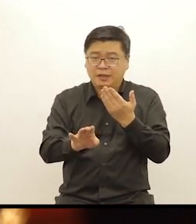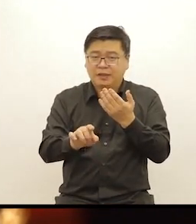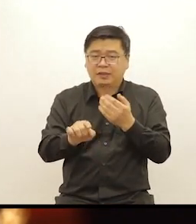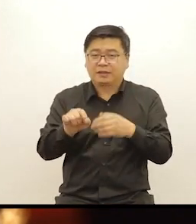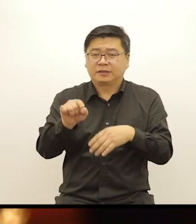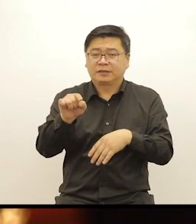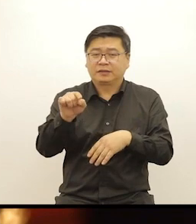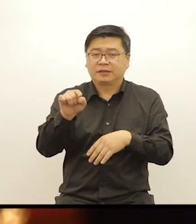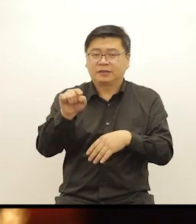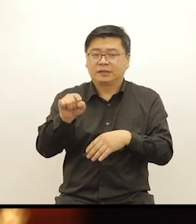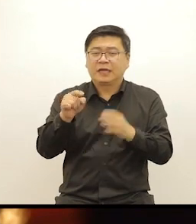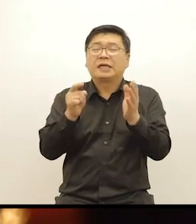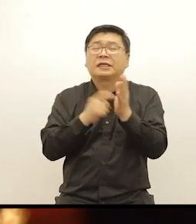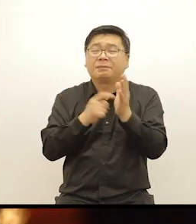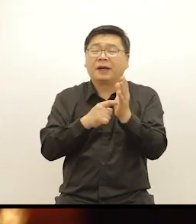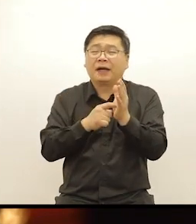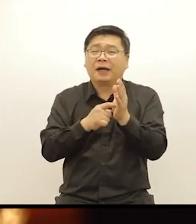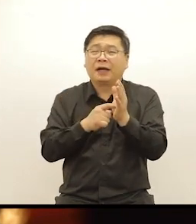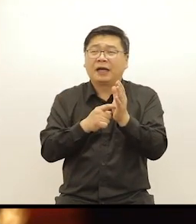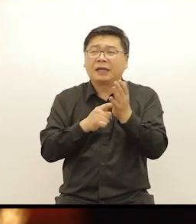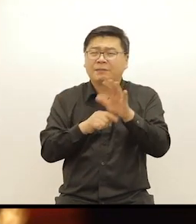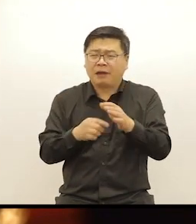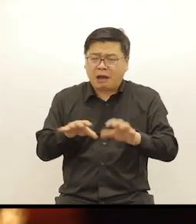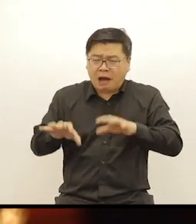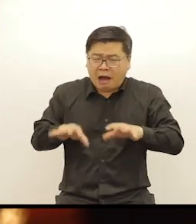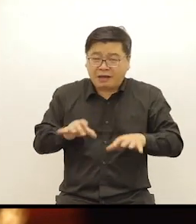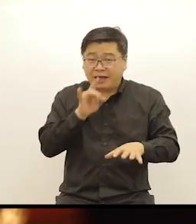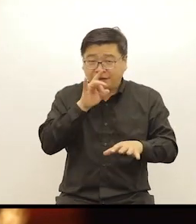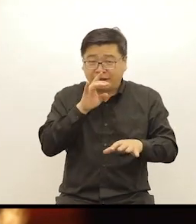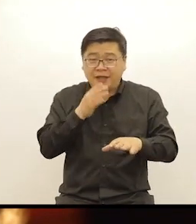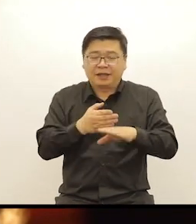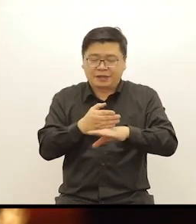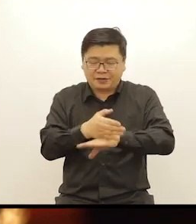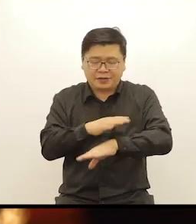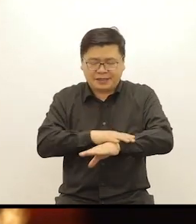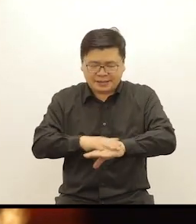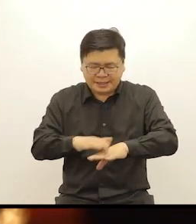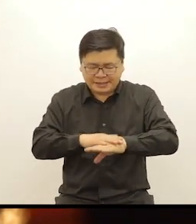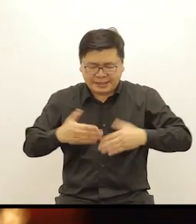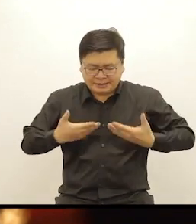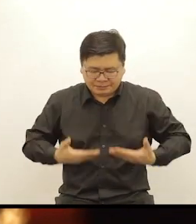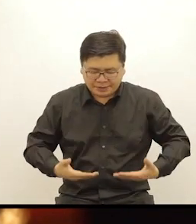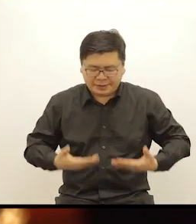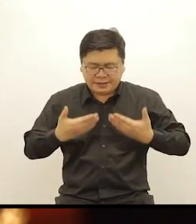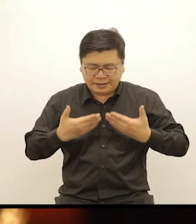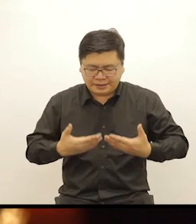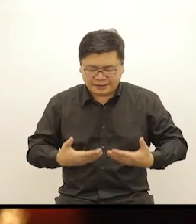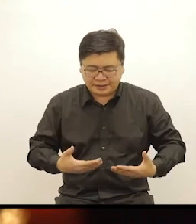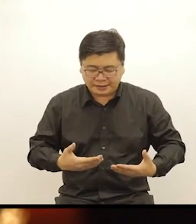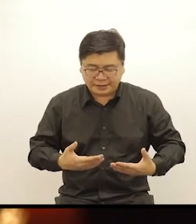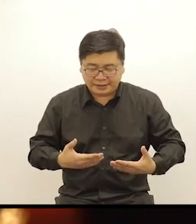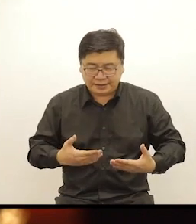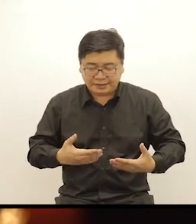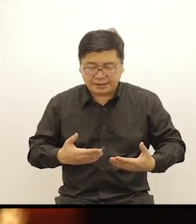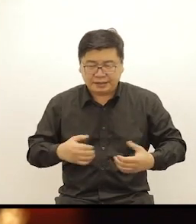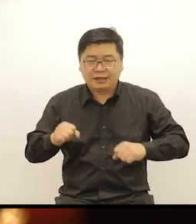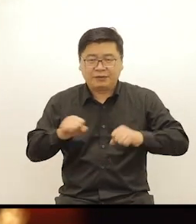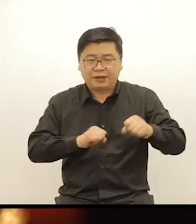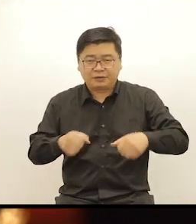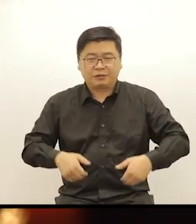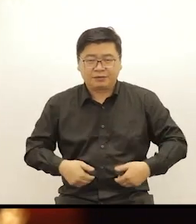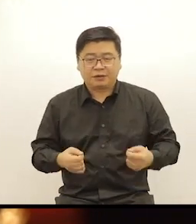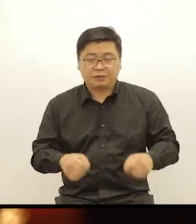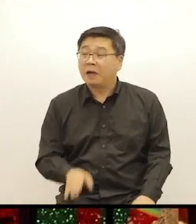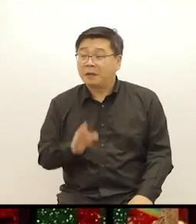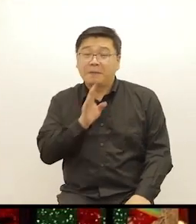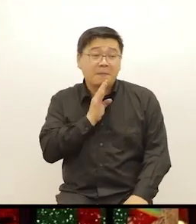인정하면서 그 가능하면 좀 이제 급할수록 돌아서라라는 말